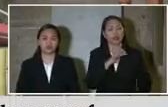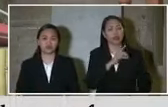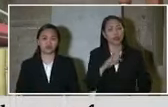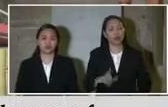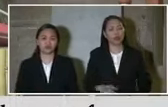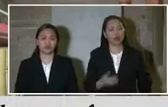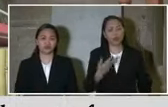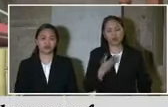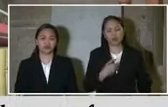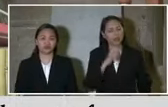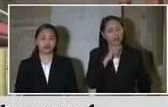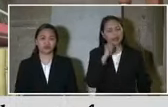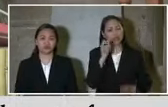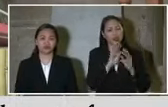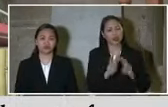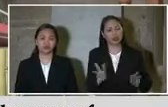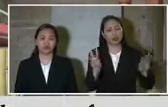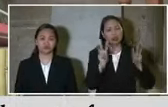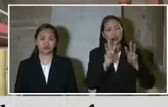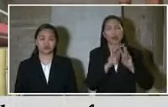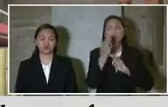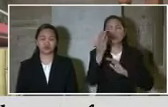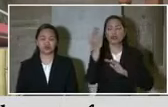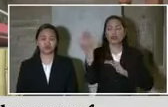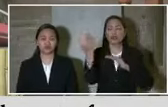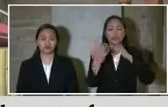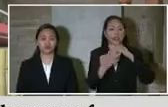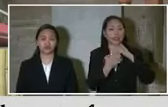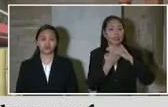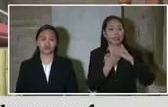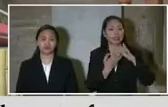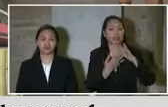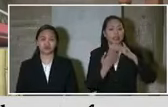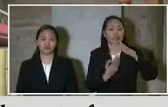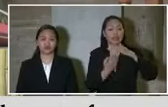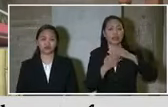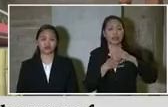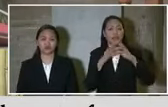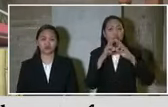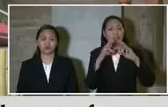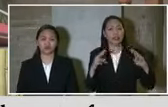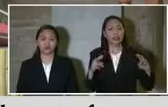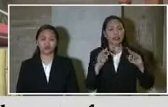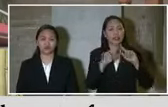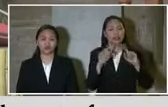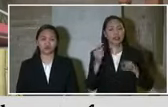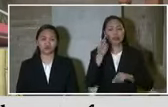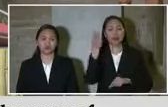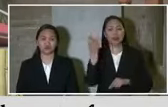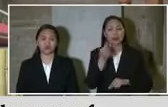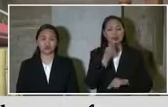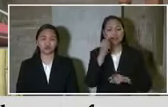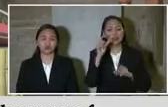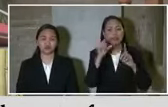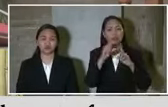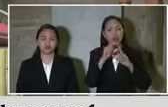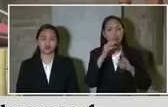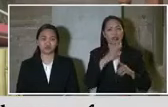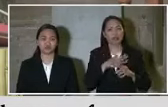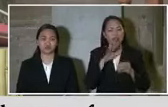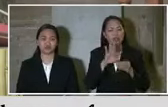I am not worthy that you should enter under my roof, but only say the word, and my